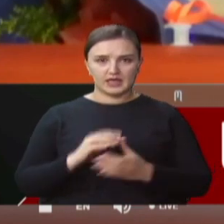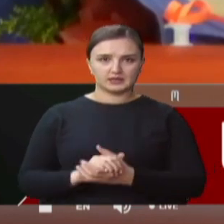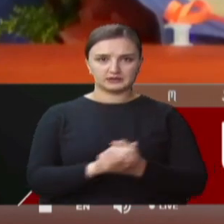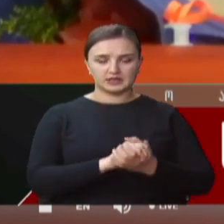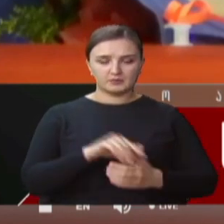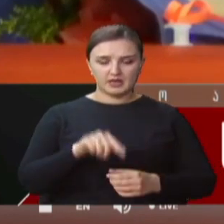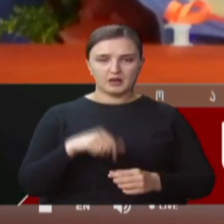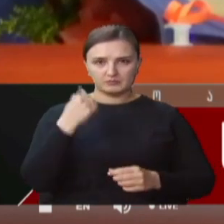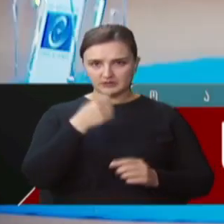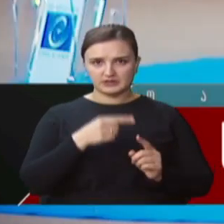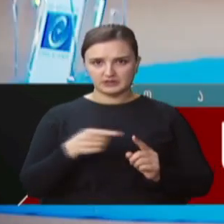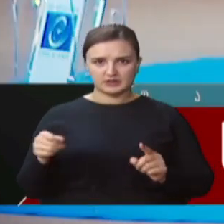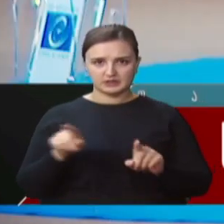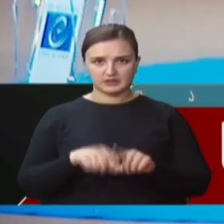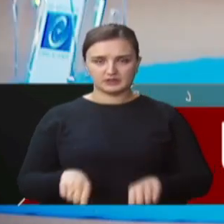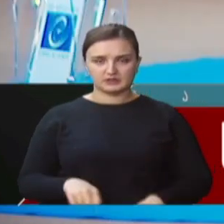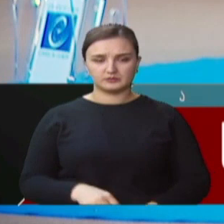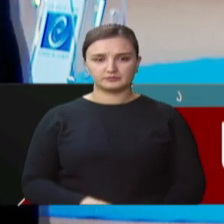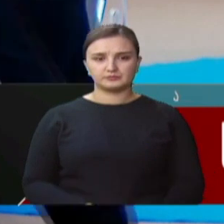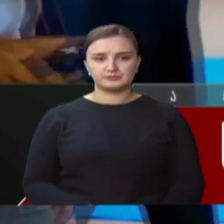am tselsats.